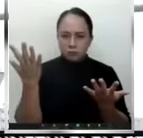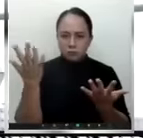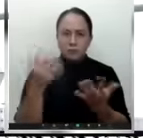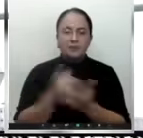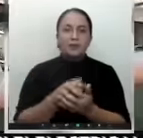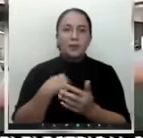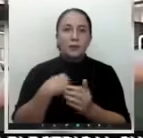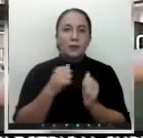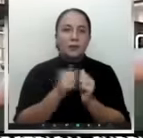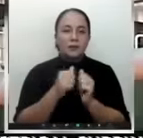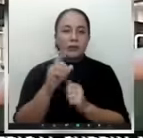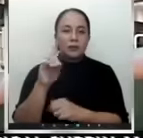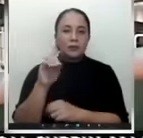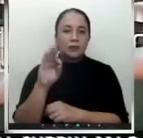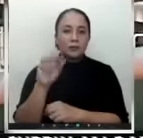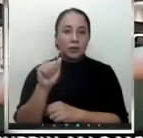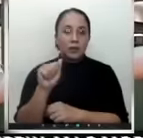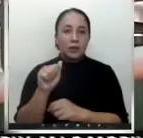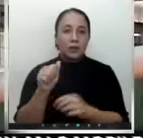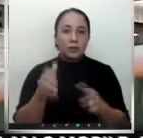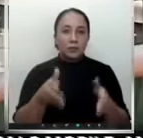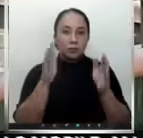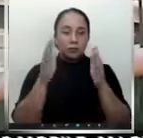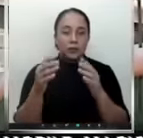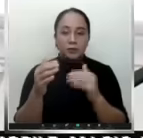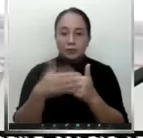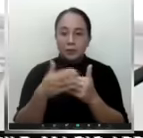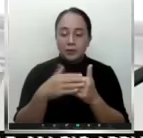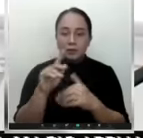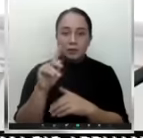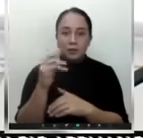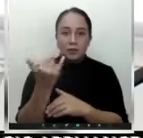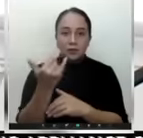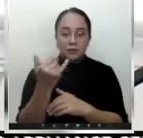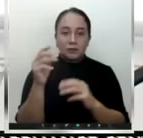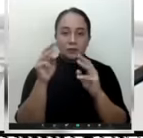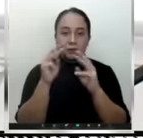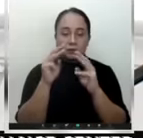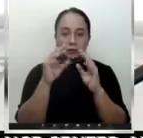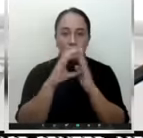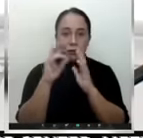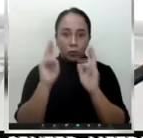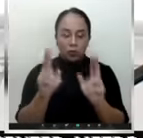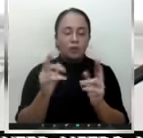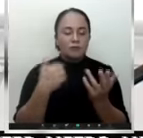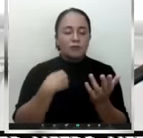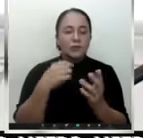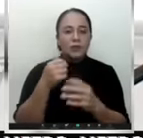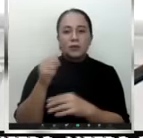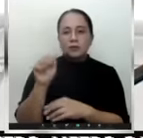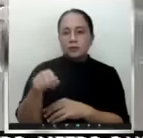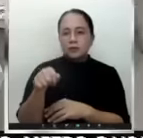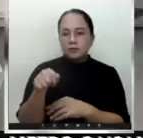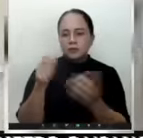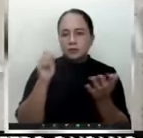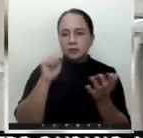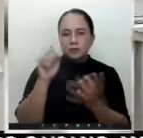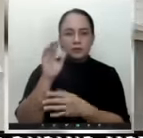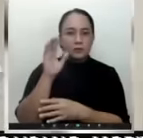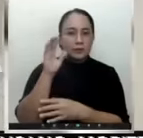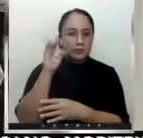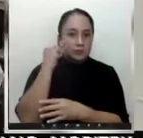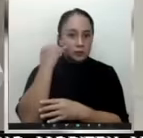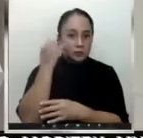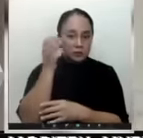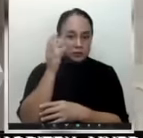DFA ang gusali at di rin kalayuan sa Pasay City Hall. Nauna nang sinabi ni Justice Secretary Jesus Crispin Remulla na tatanungin din